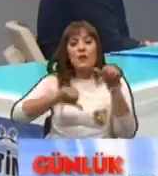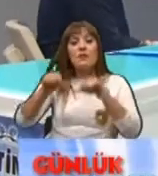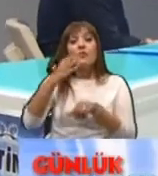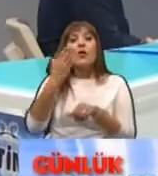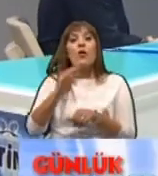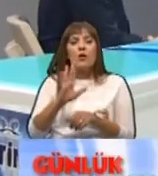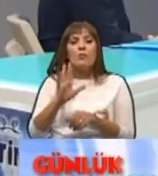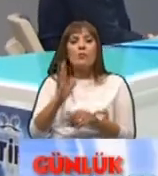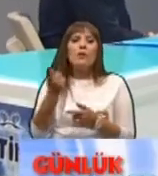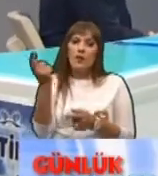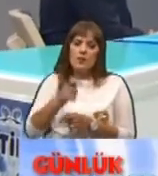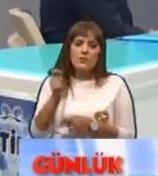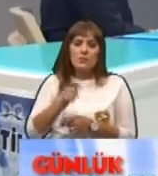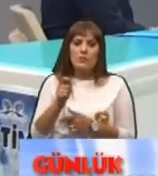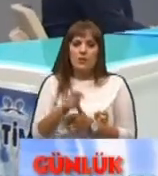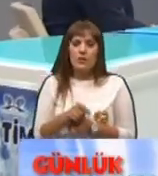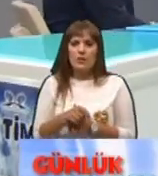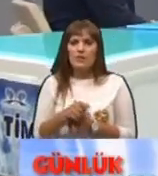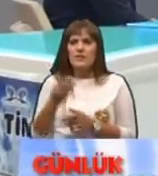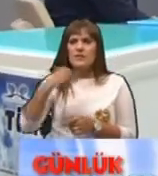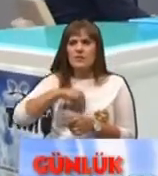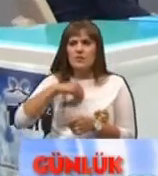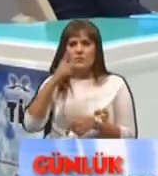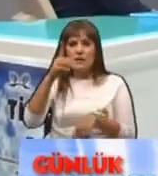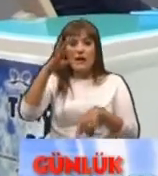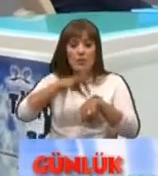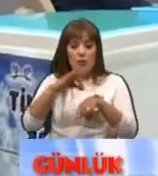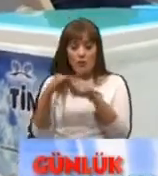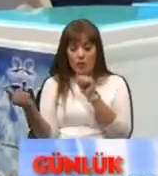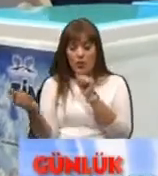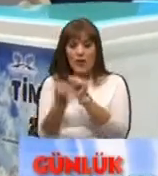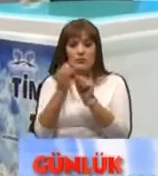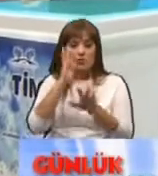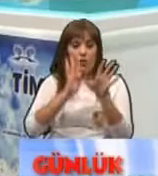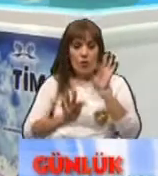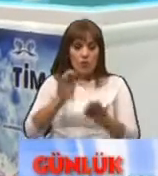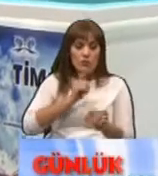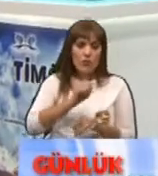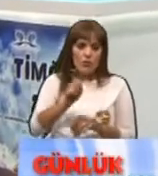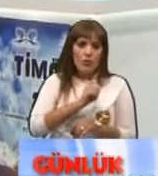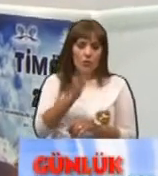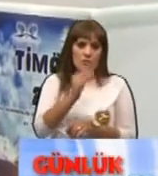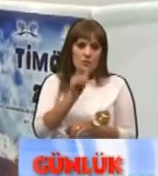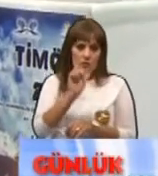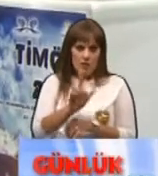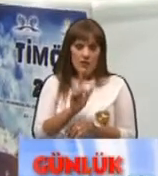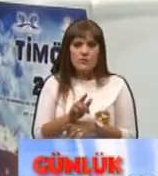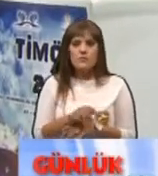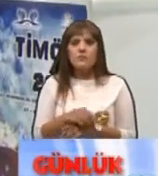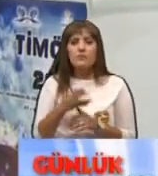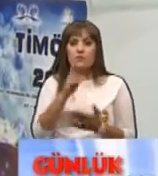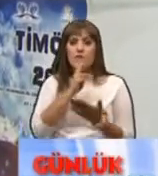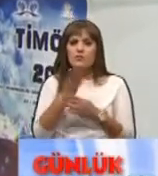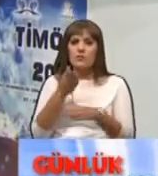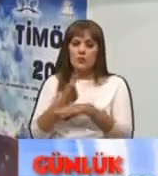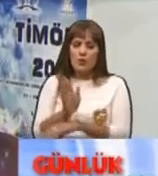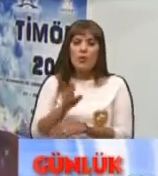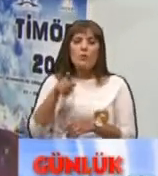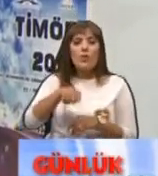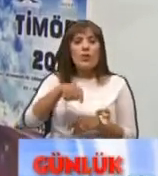işte yapıyorlar yani. Sanıyorum bir hekim eşliğinde, kontrolörlüğünde öyle değil mi? Kesinlikle. Mutlaka olması gerekiyor. Öyle